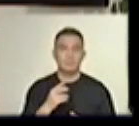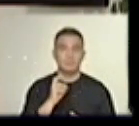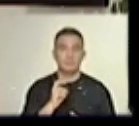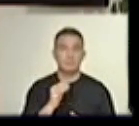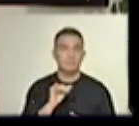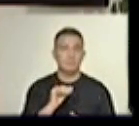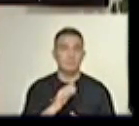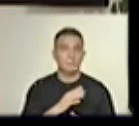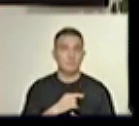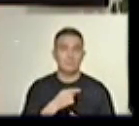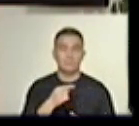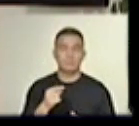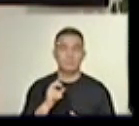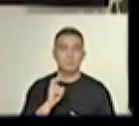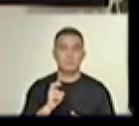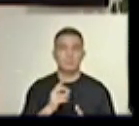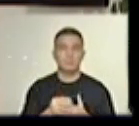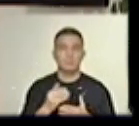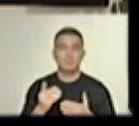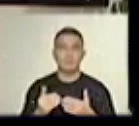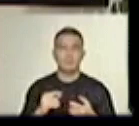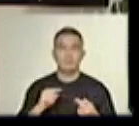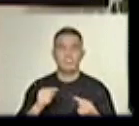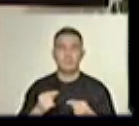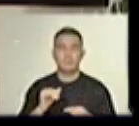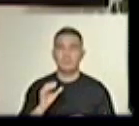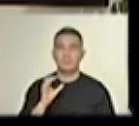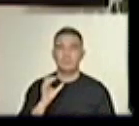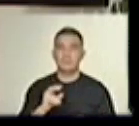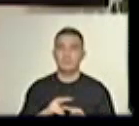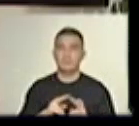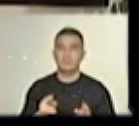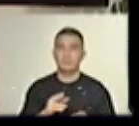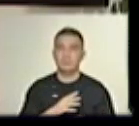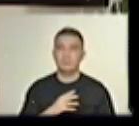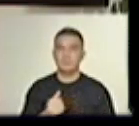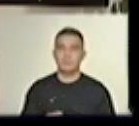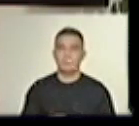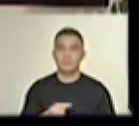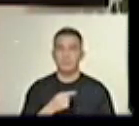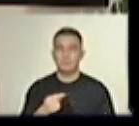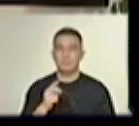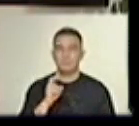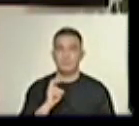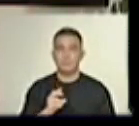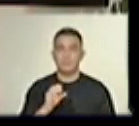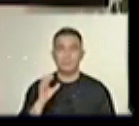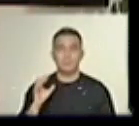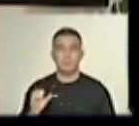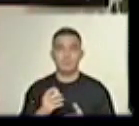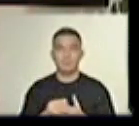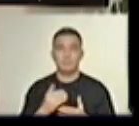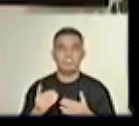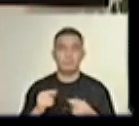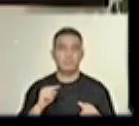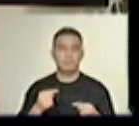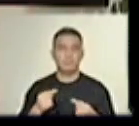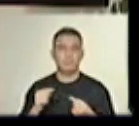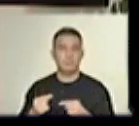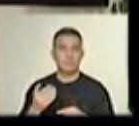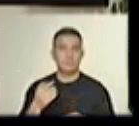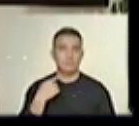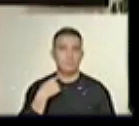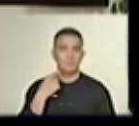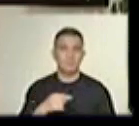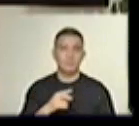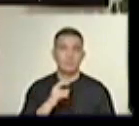esa minus b ga qarama-qarshi son, u c ga teng. Demak, minus b ga c qarama-qarshi son ekan. Agar